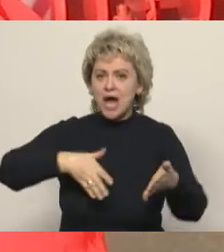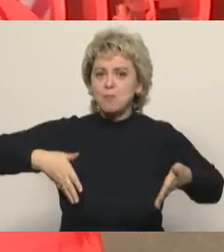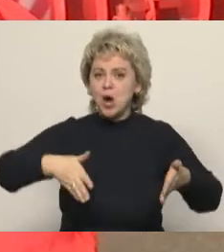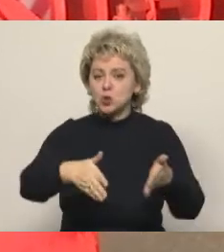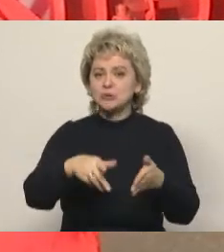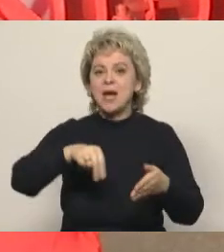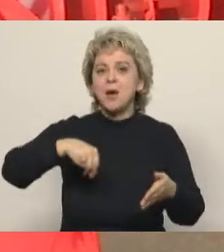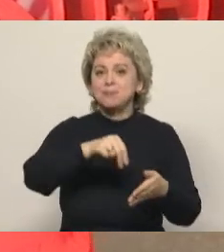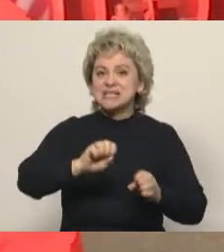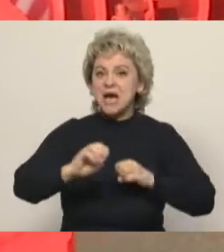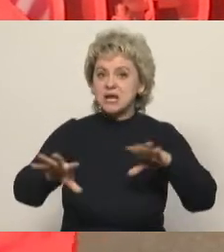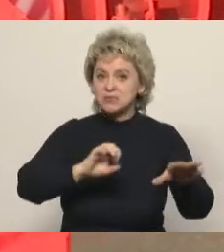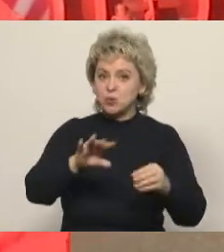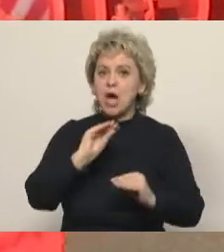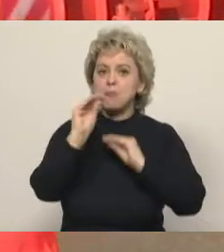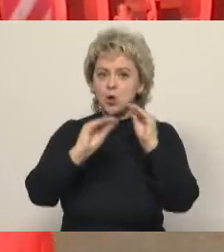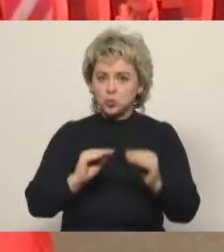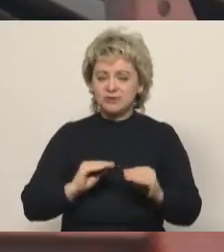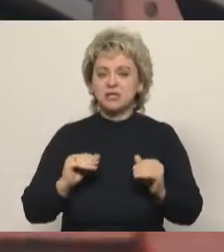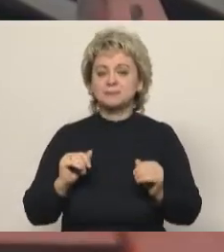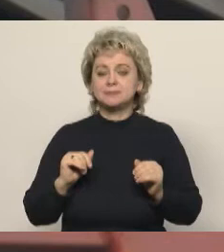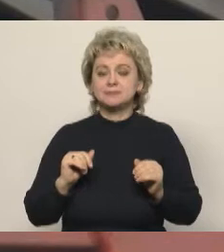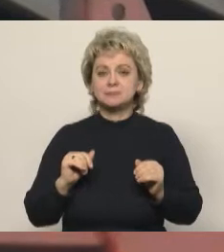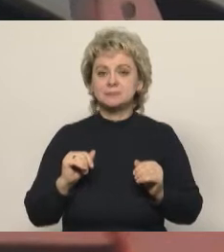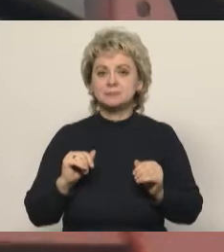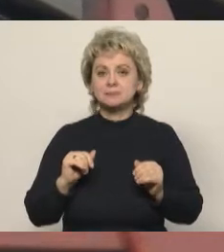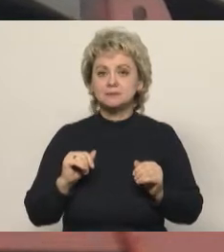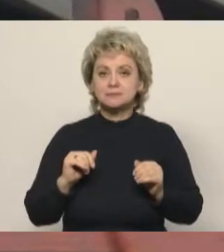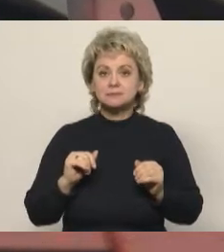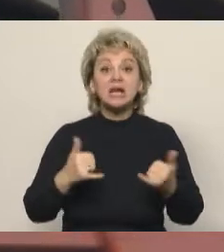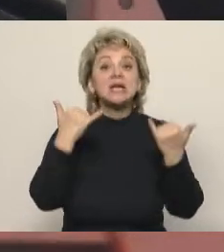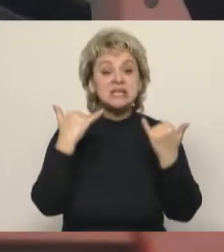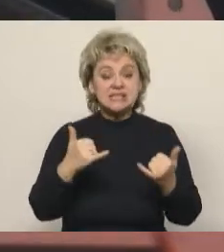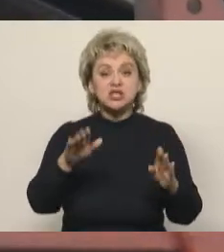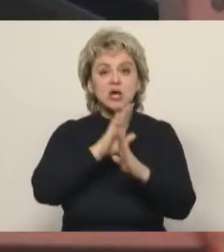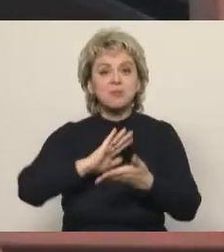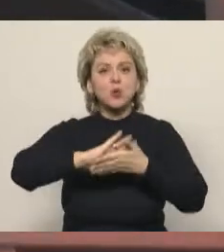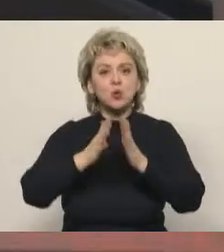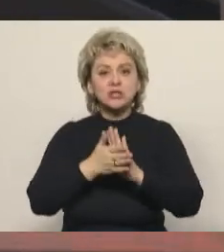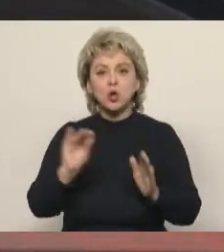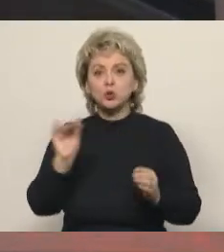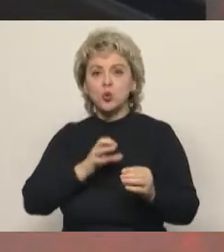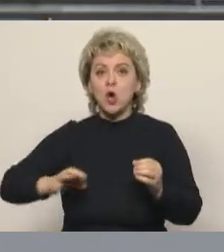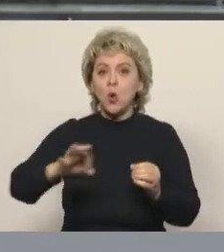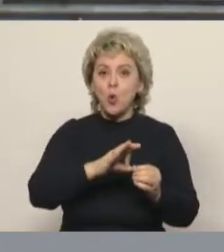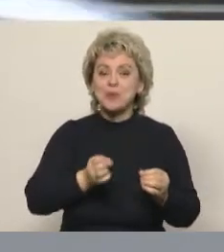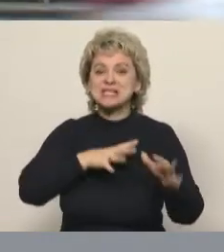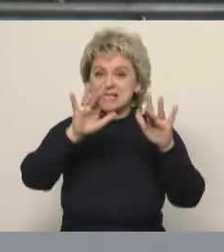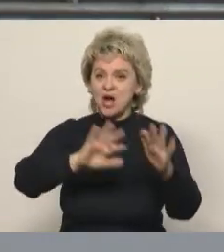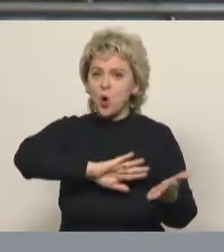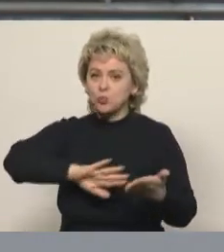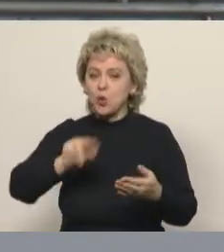щеточным оборудованием и пескоразбрасывающим оборудованием. Сейчас погодные условия на юге